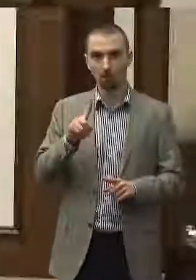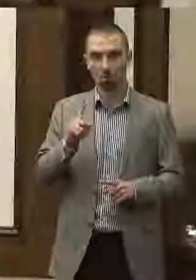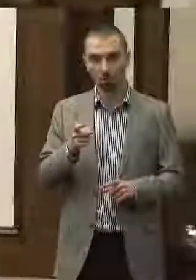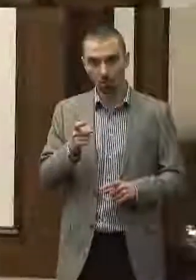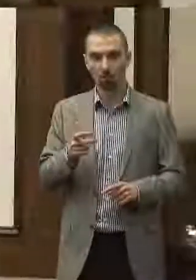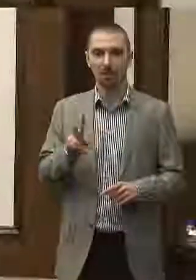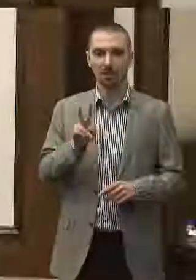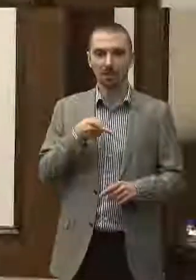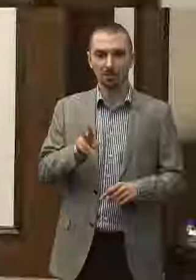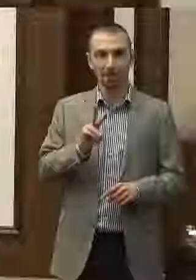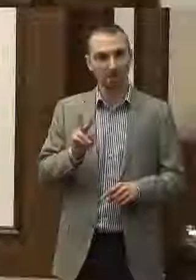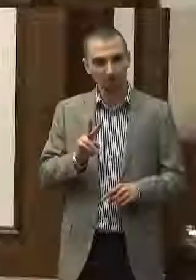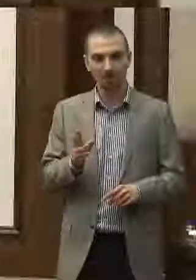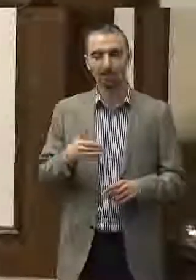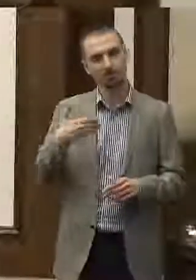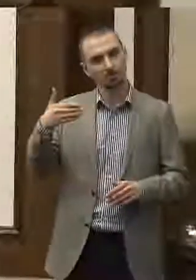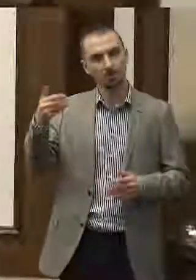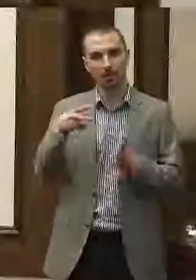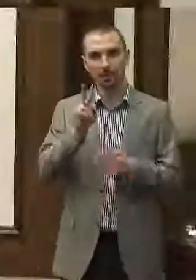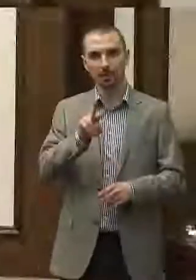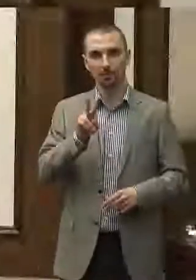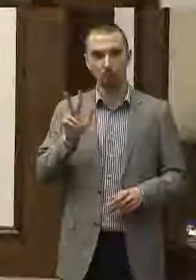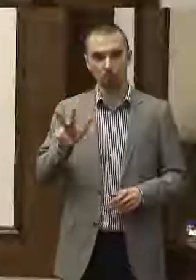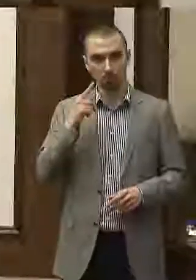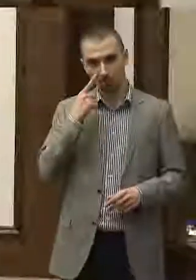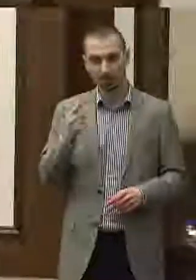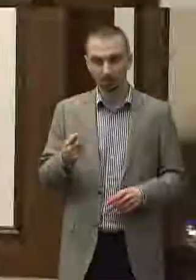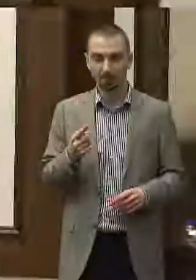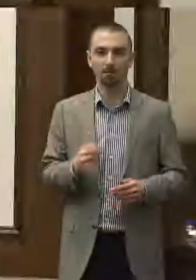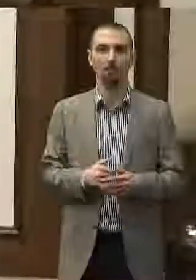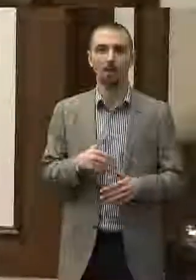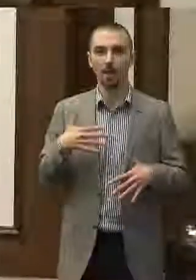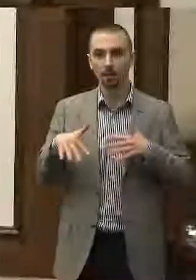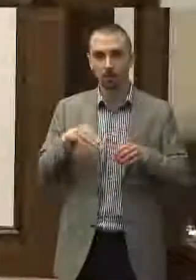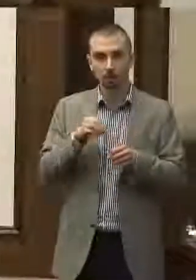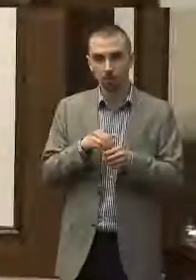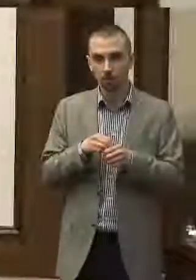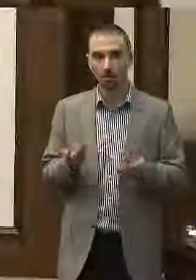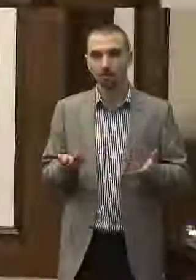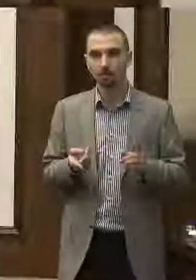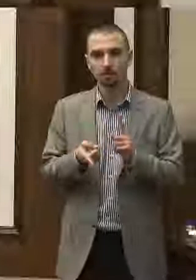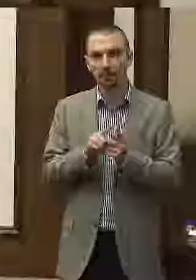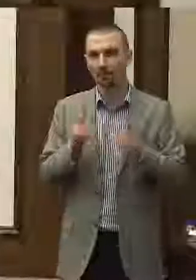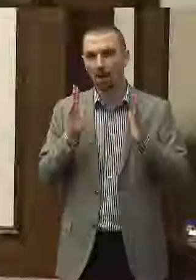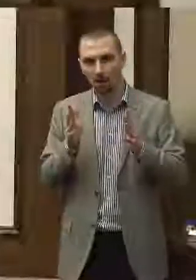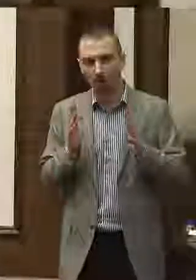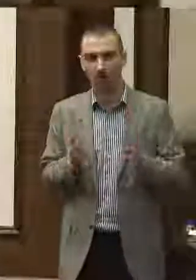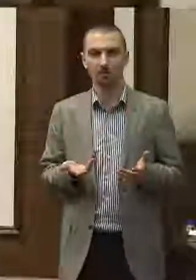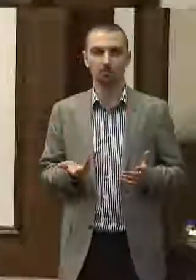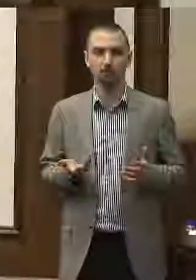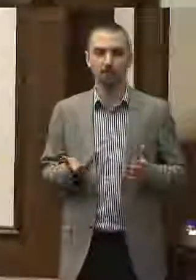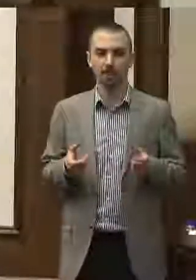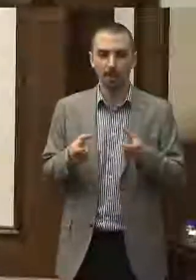2019, 2020 ve bundan sonraki 2023 sürecinde de engellilerle ilgili yapmamız gereken her faaliyette